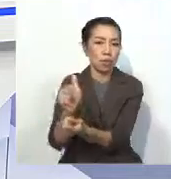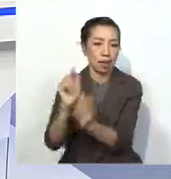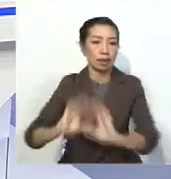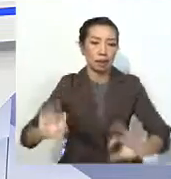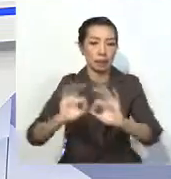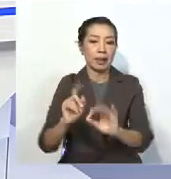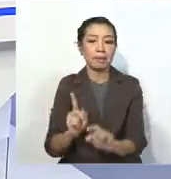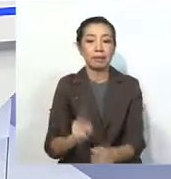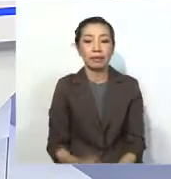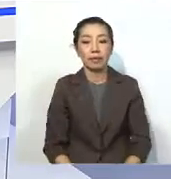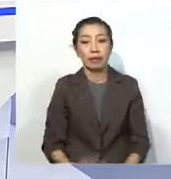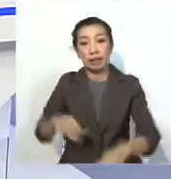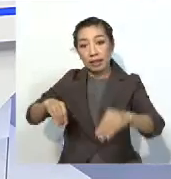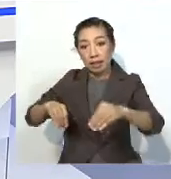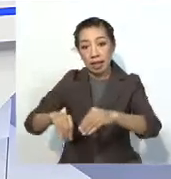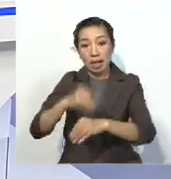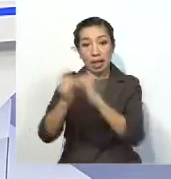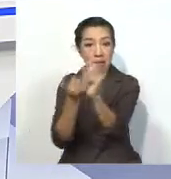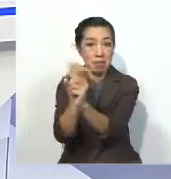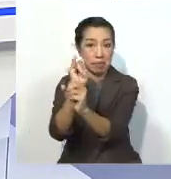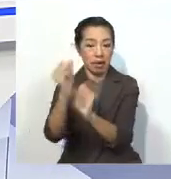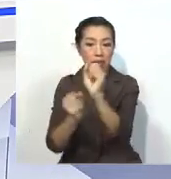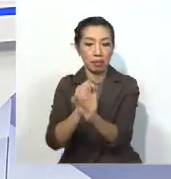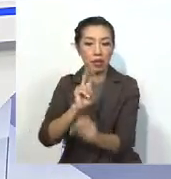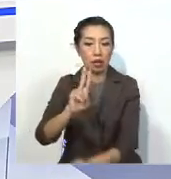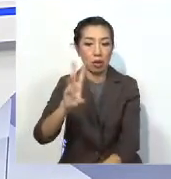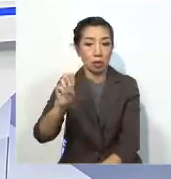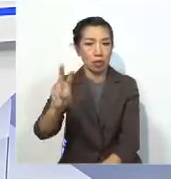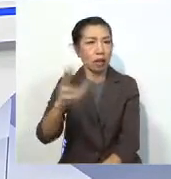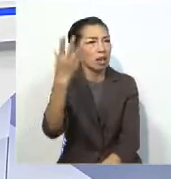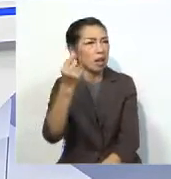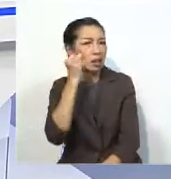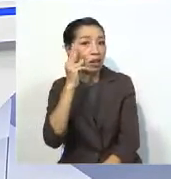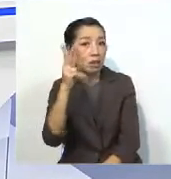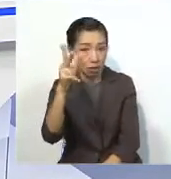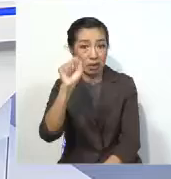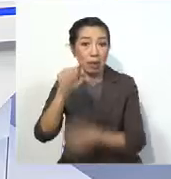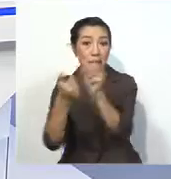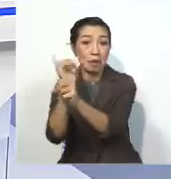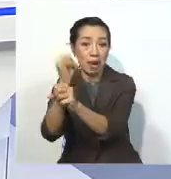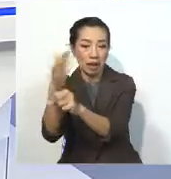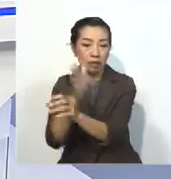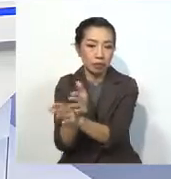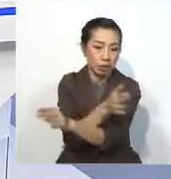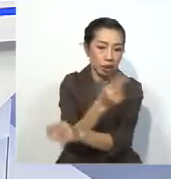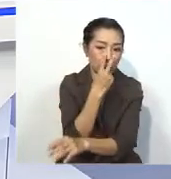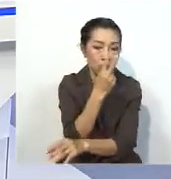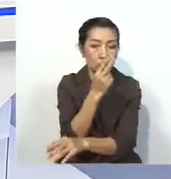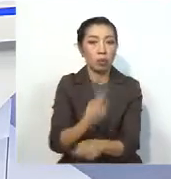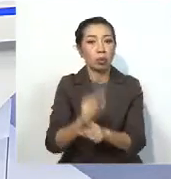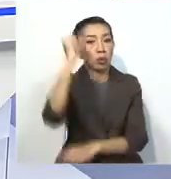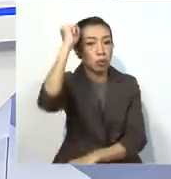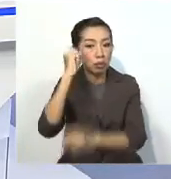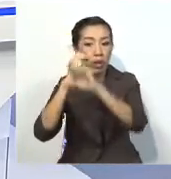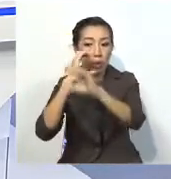เอาละค่ะนับถอยหลังเข้าสู่เทศกาลปีใหม่2562แล้วนะคะเหลืออีกเพียงแค่ 2-3 วันเท่านั้นไปดูการเตรียมความพร้อมของระบบขนส่ง